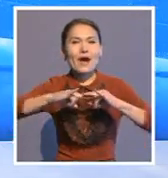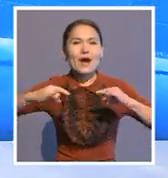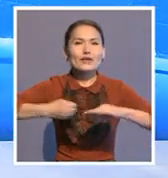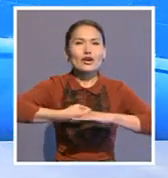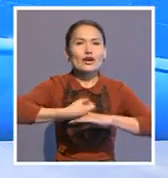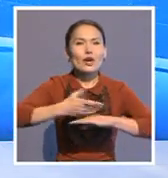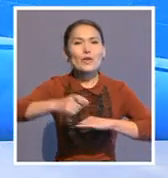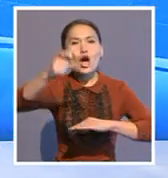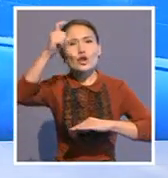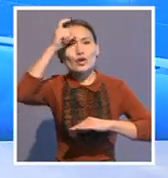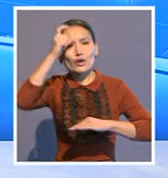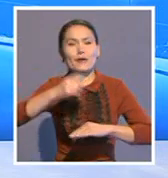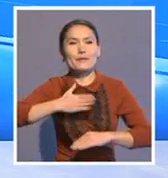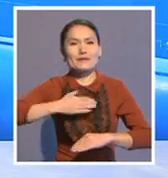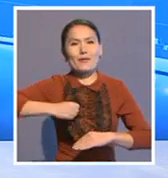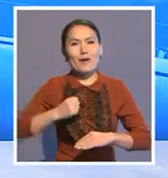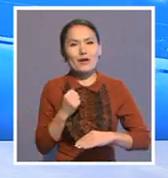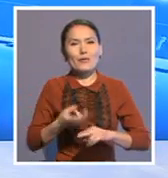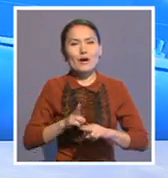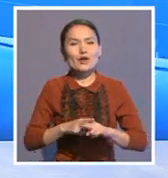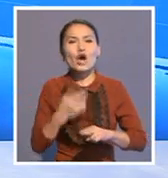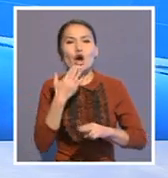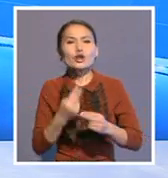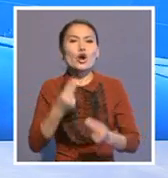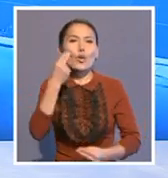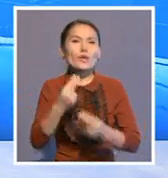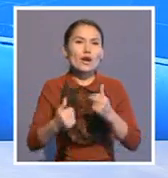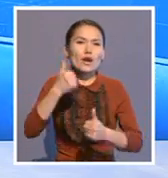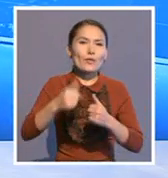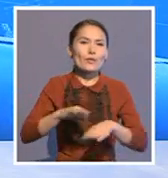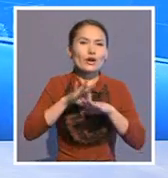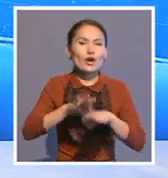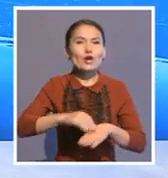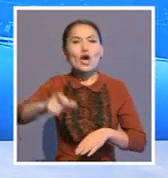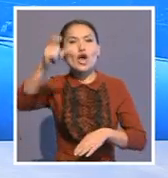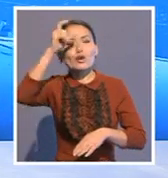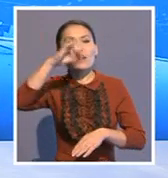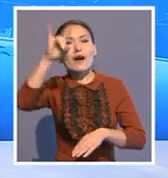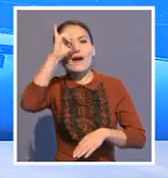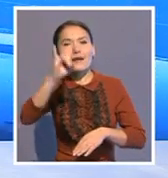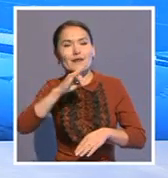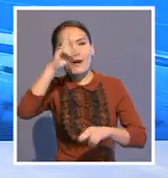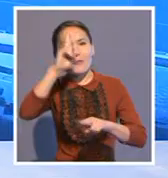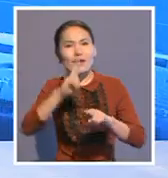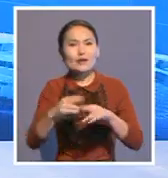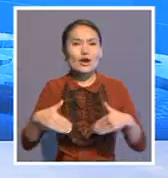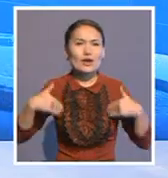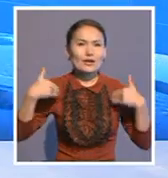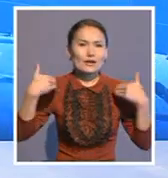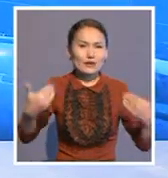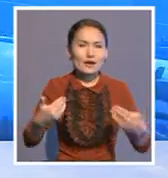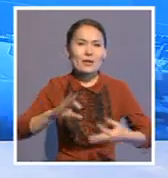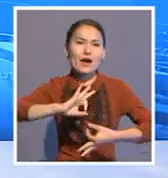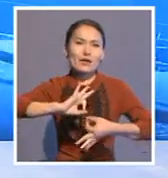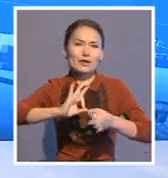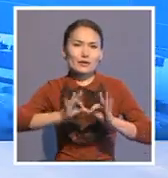түрік бауырларымызға қазақтың салт-дәстүрлерін, ұлттық ойындарын көрсетті. Түркиялықтар қазақ ағайындарын құттықтап, жылы лебіздерін білдірді.